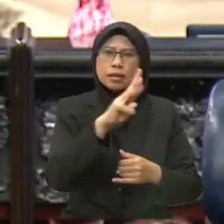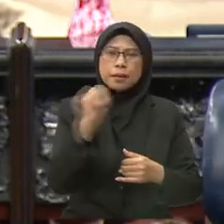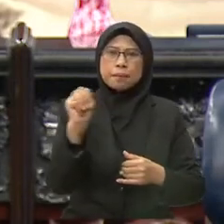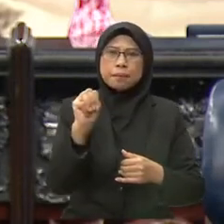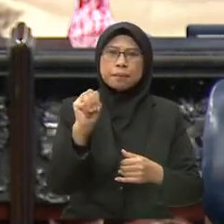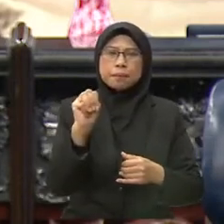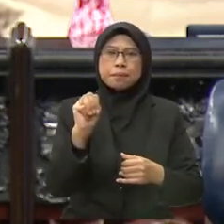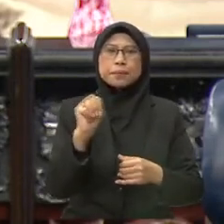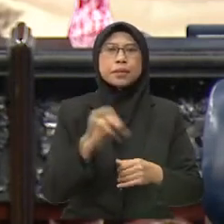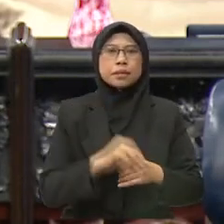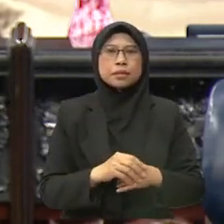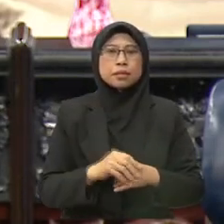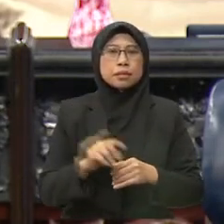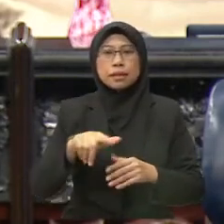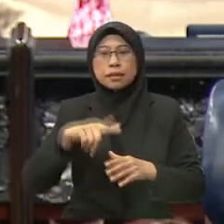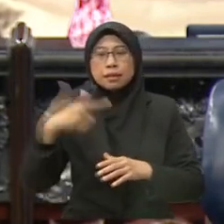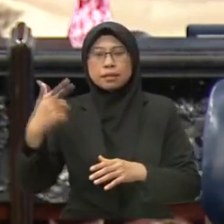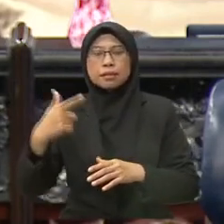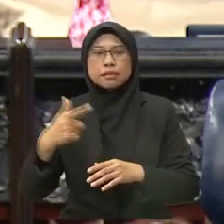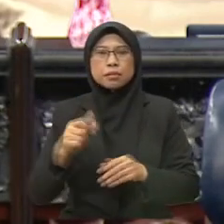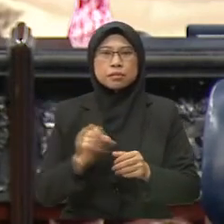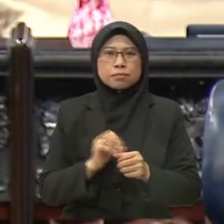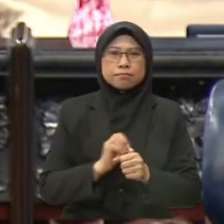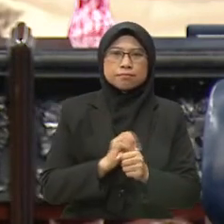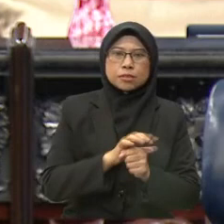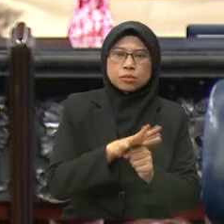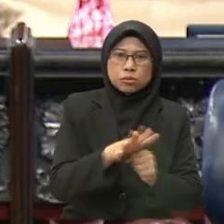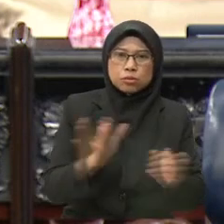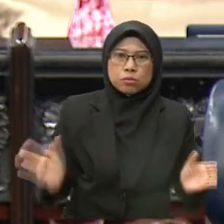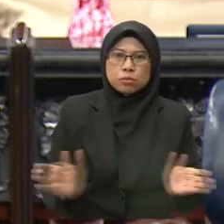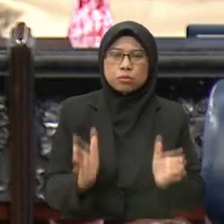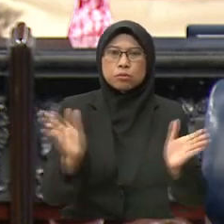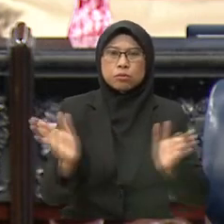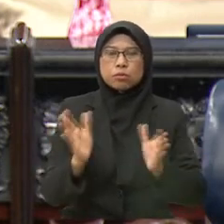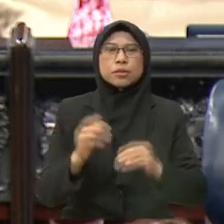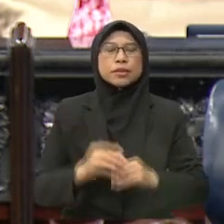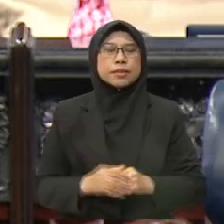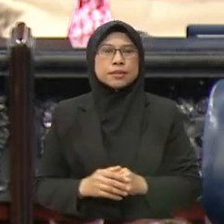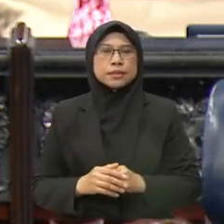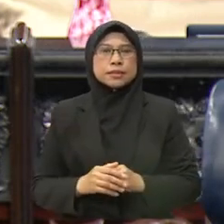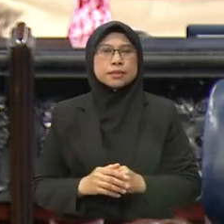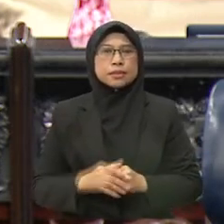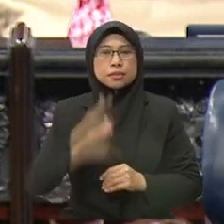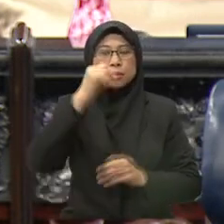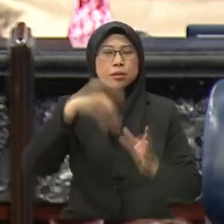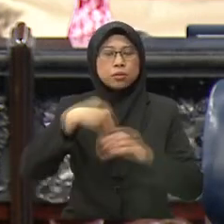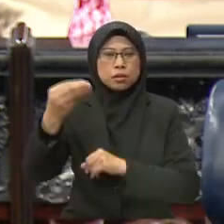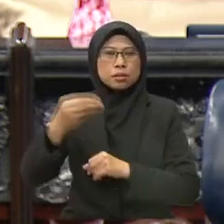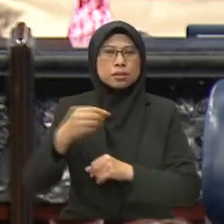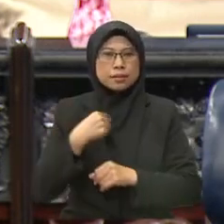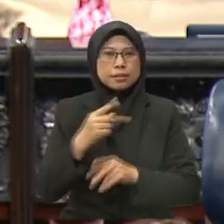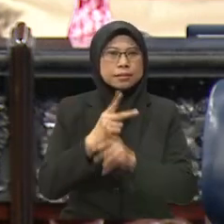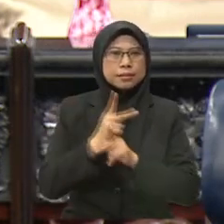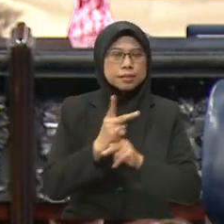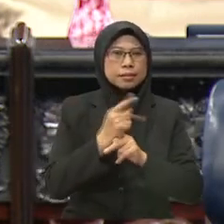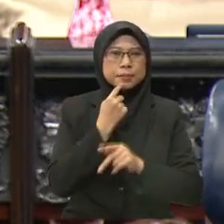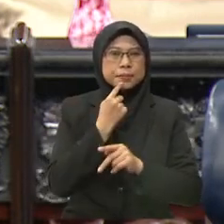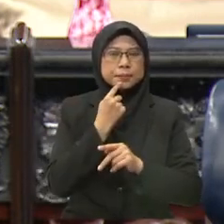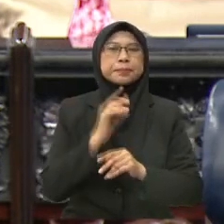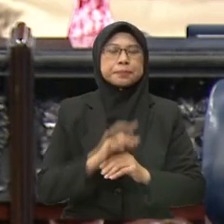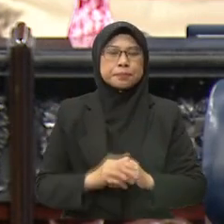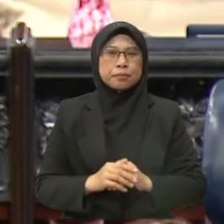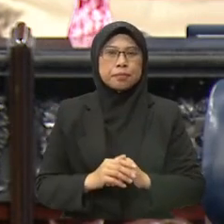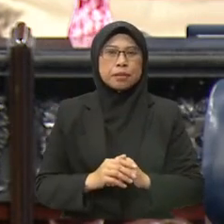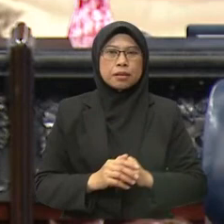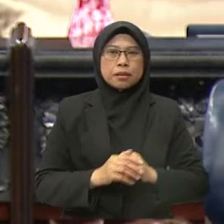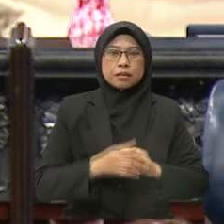lain terus didorong oleh faktor luaran saya kena berhati-hati jawab soalan ini faktor-faktor yang mendorong penurunan